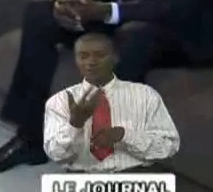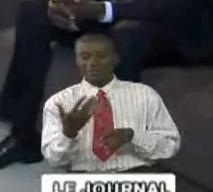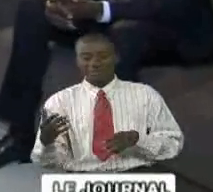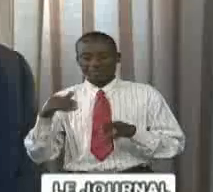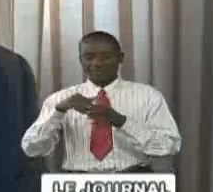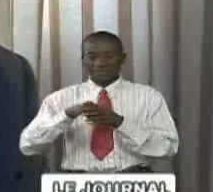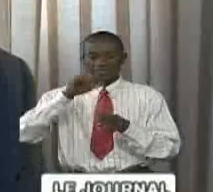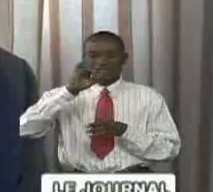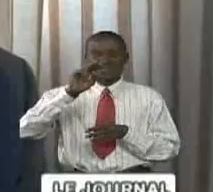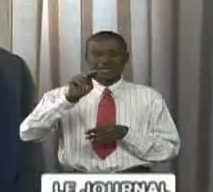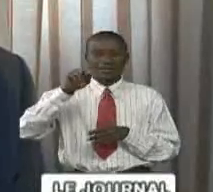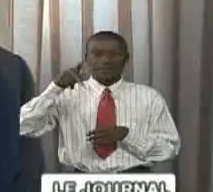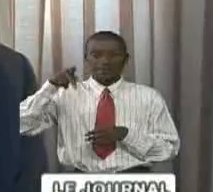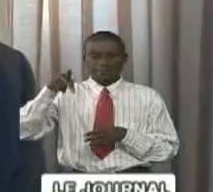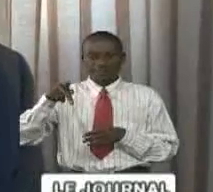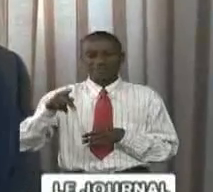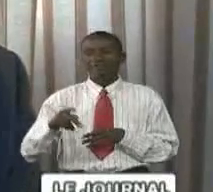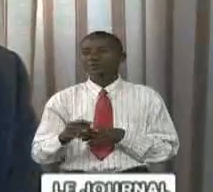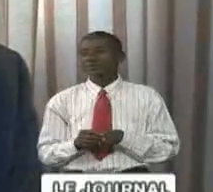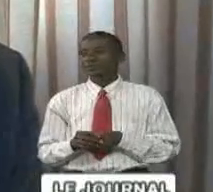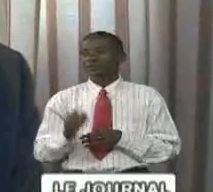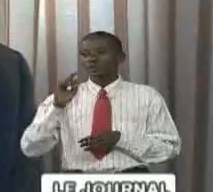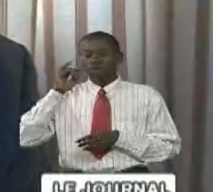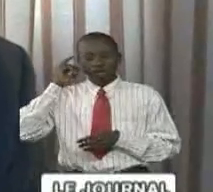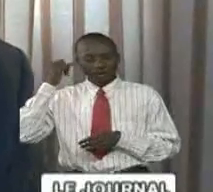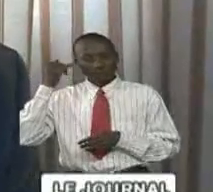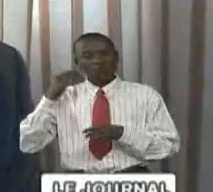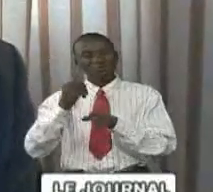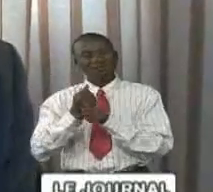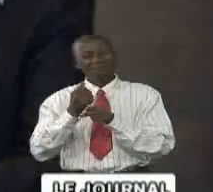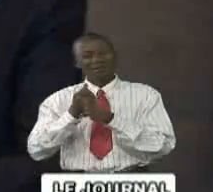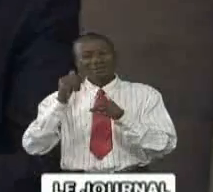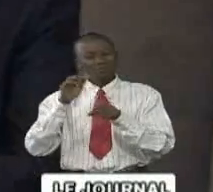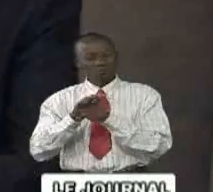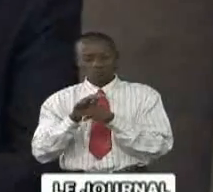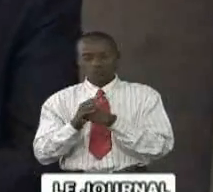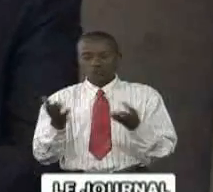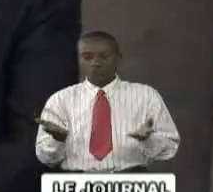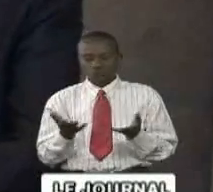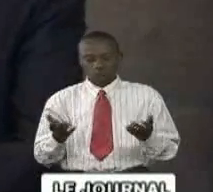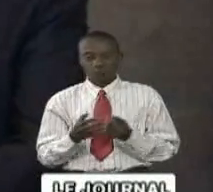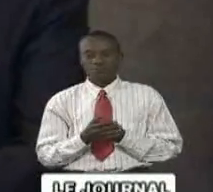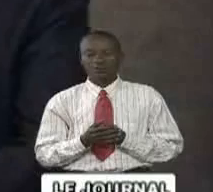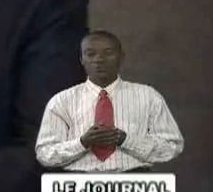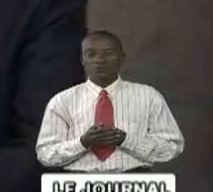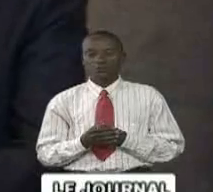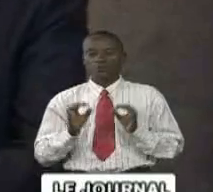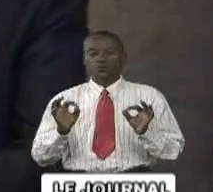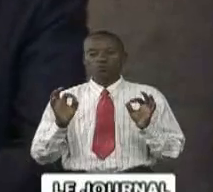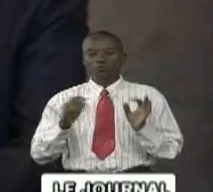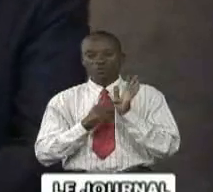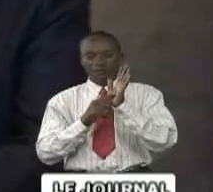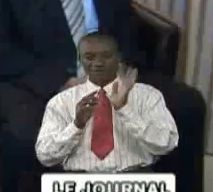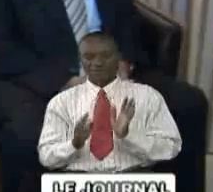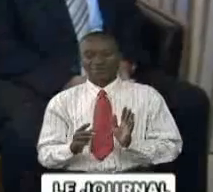main-d'œuvre de qualité. Autant de réalisations a fait savoir le représentant sortant de la JICA au vice-premier ministre, ministre du budget, qui vont